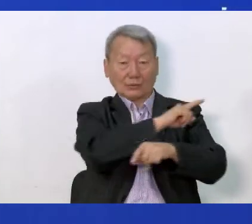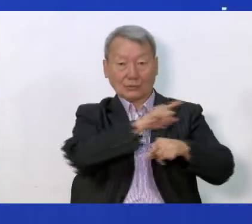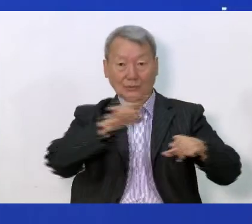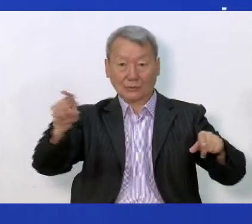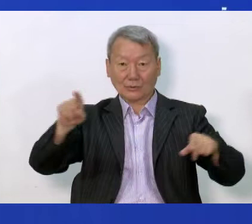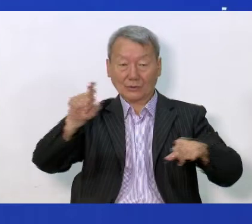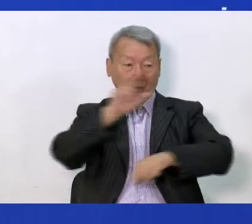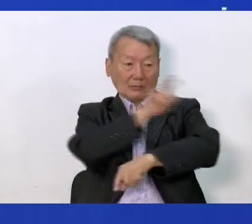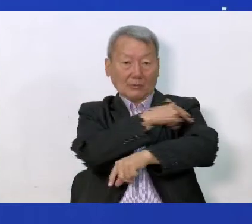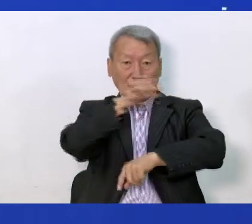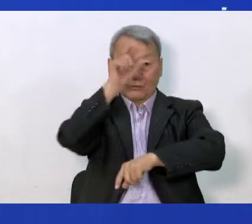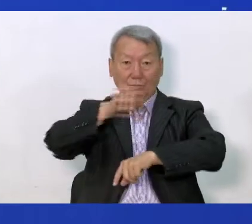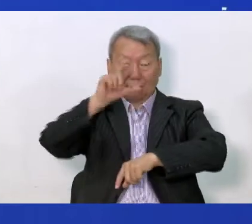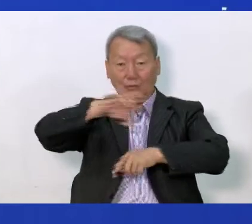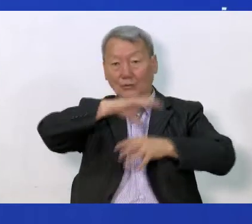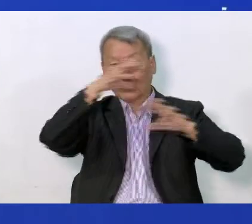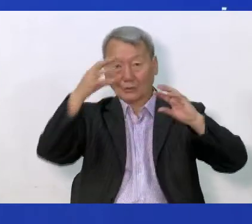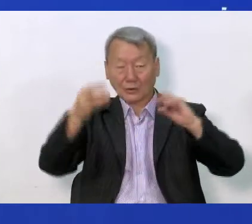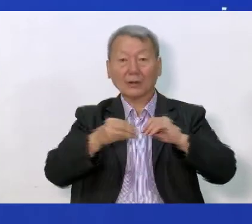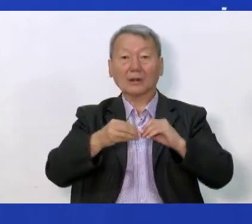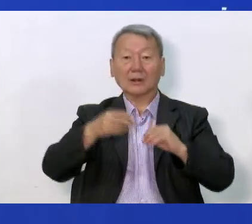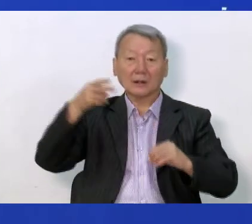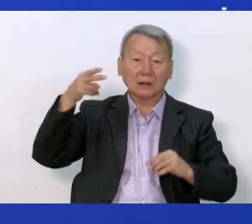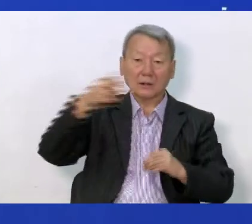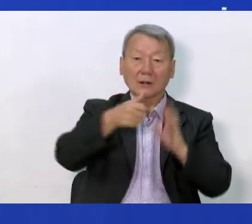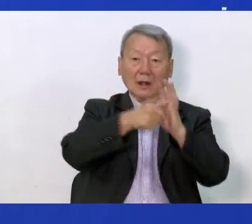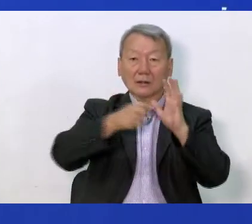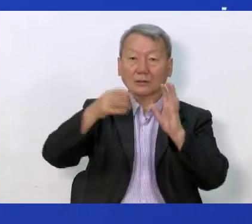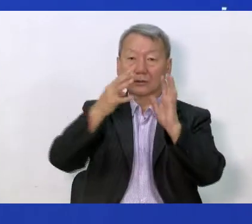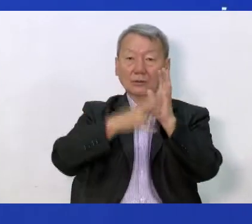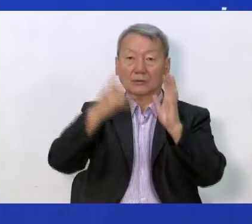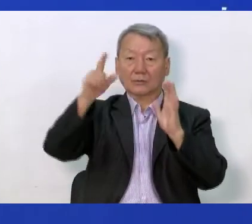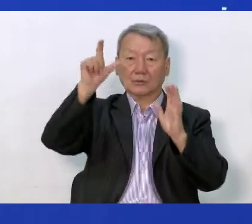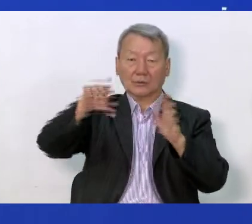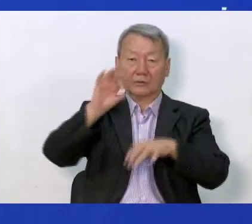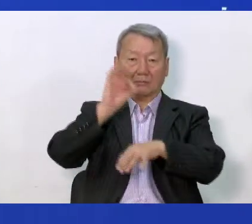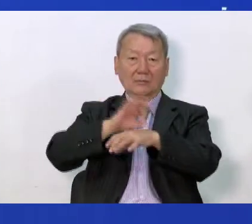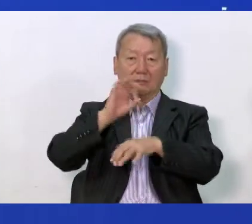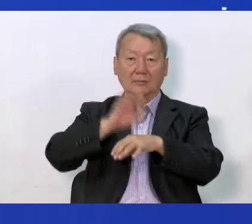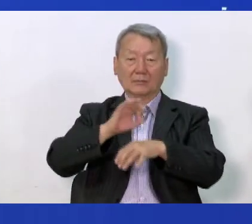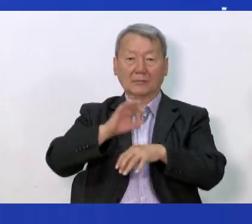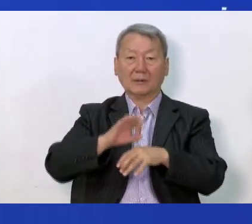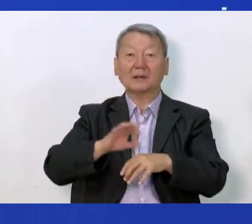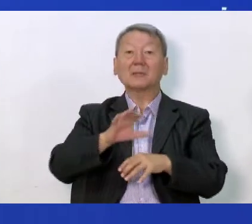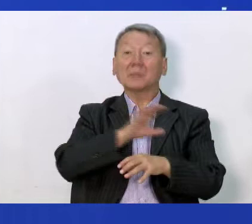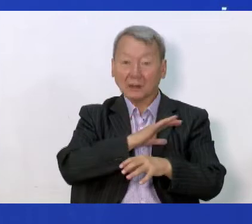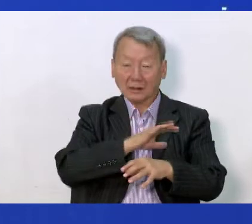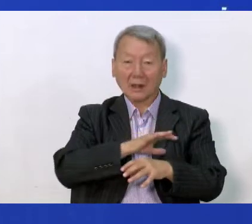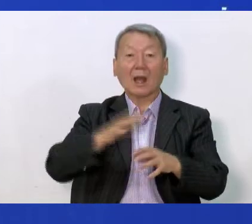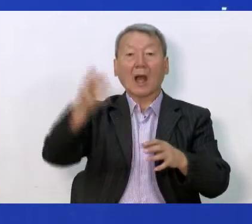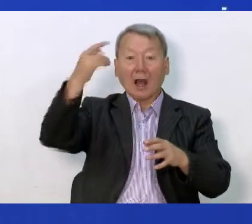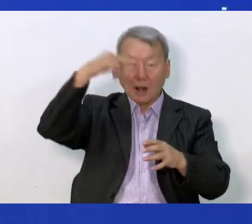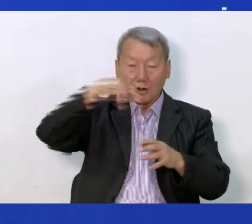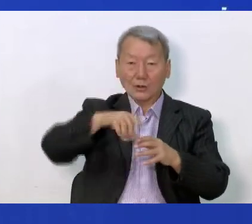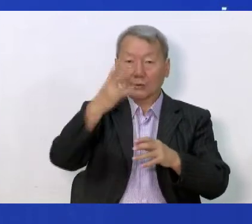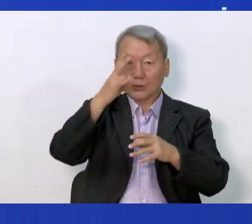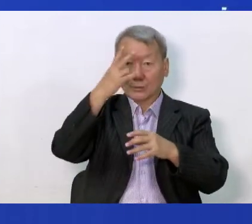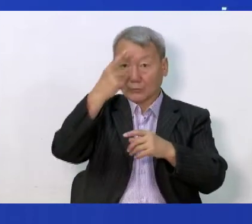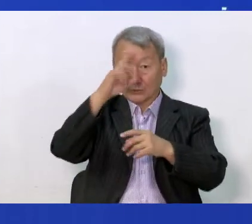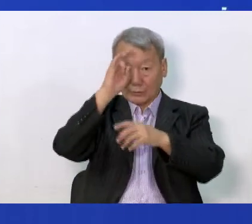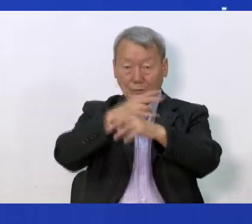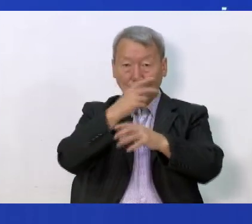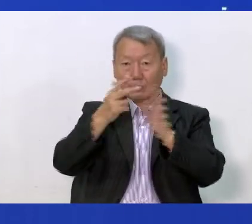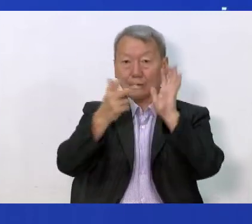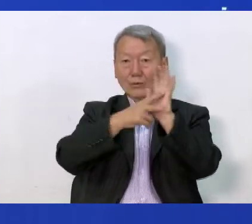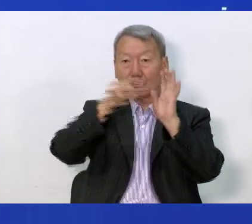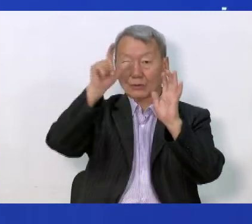диагноз менен медициналык кызматкерлер арасында 2691 учур катталды. Алардын ичинен бир суткада 8